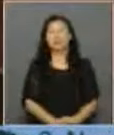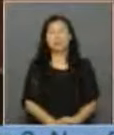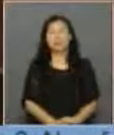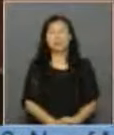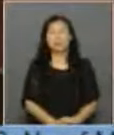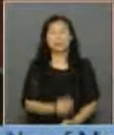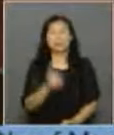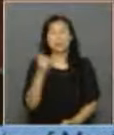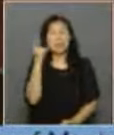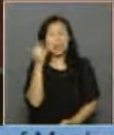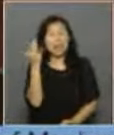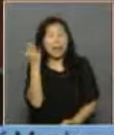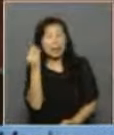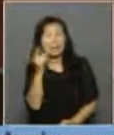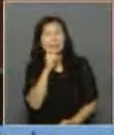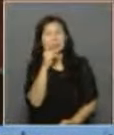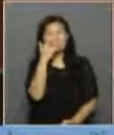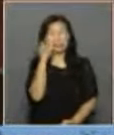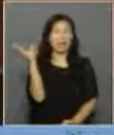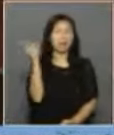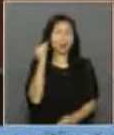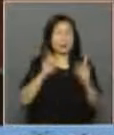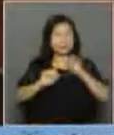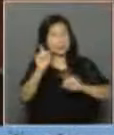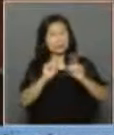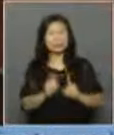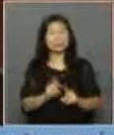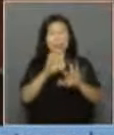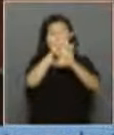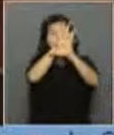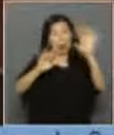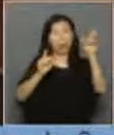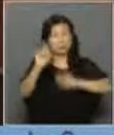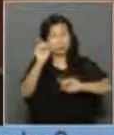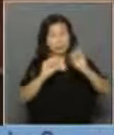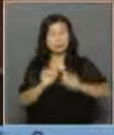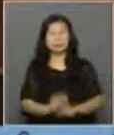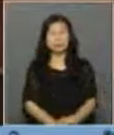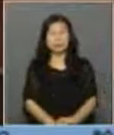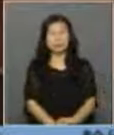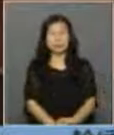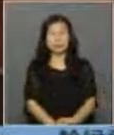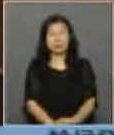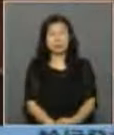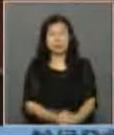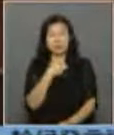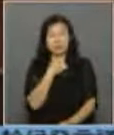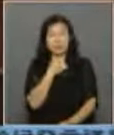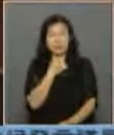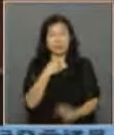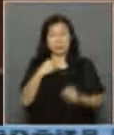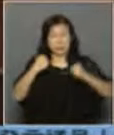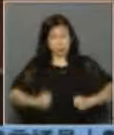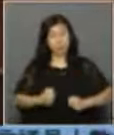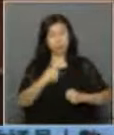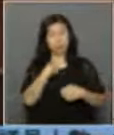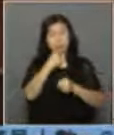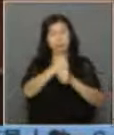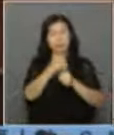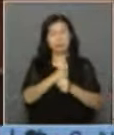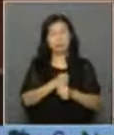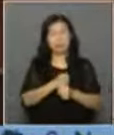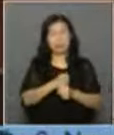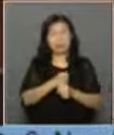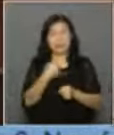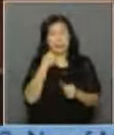由、新聞自由、網絡自由，咁當然係要捍衛啦，唔通要收